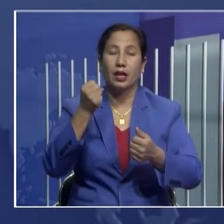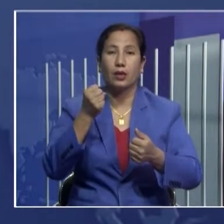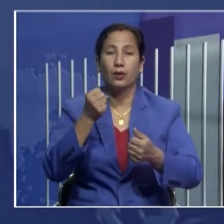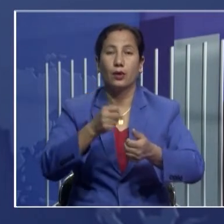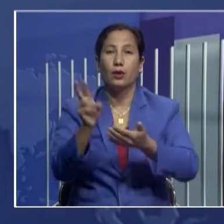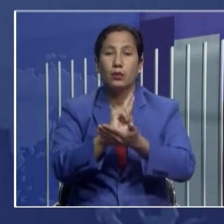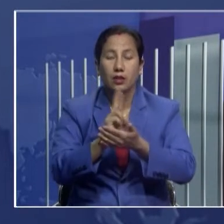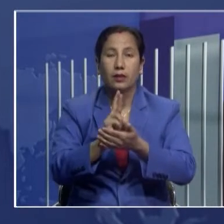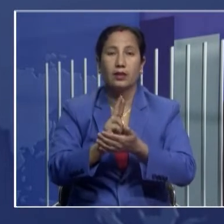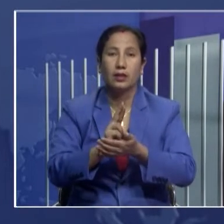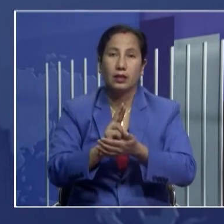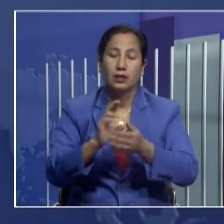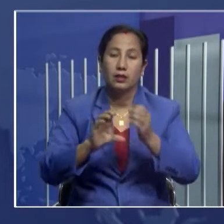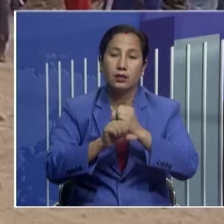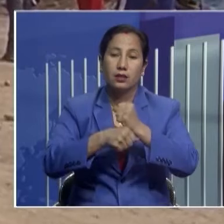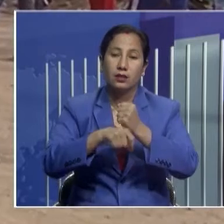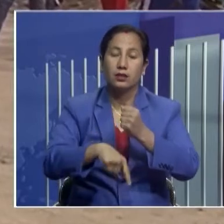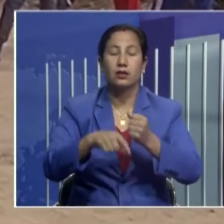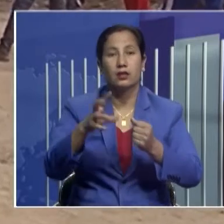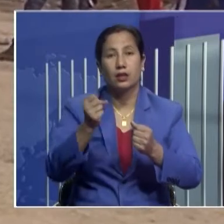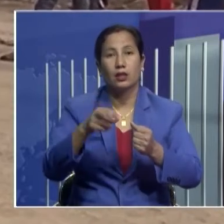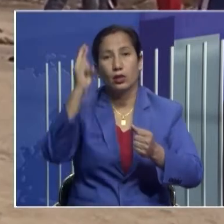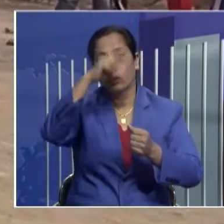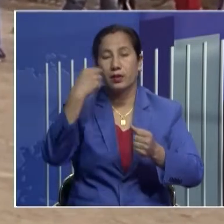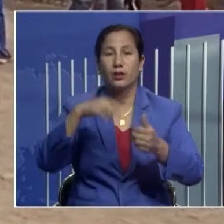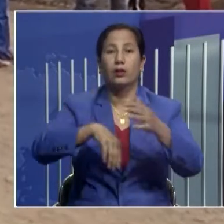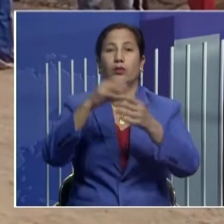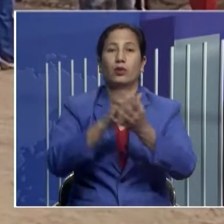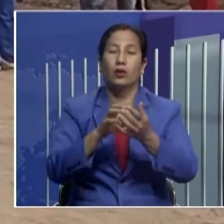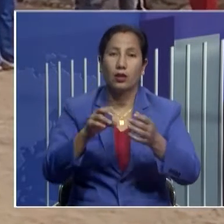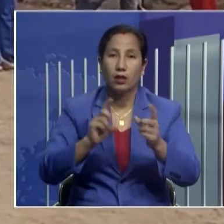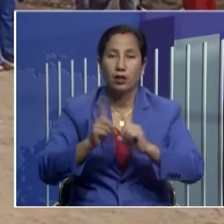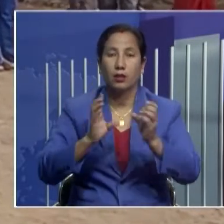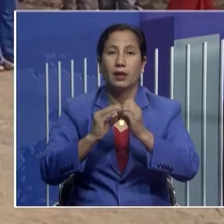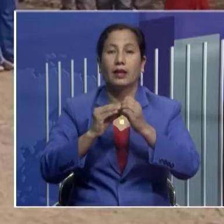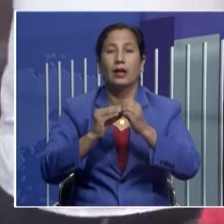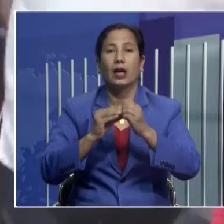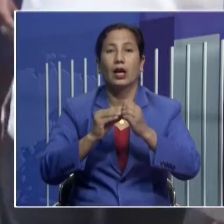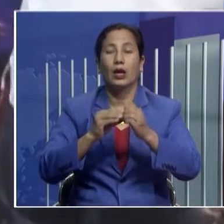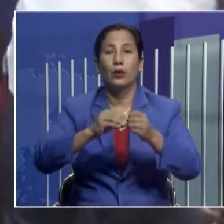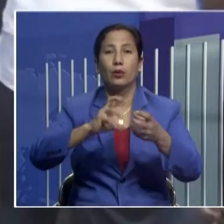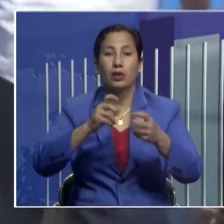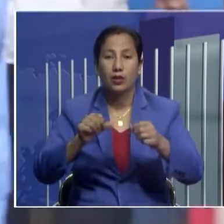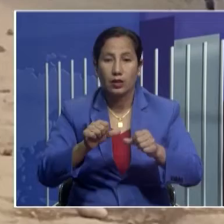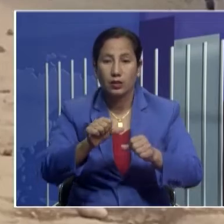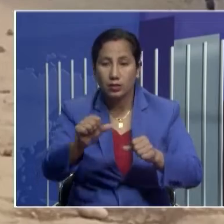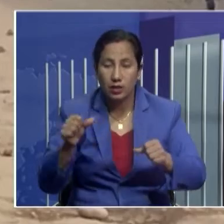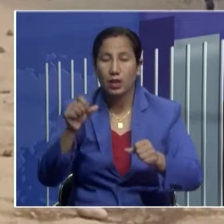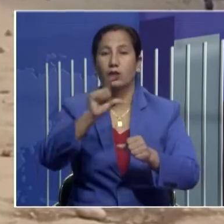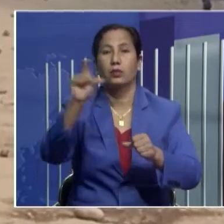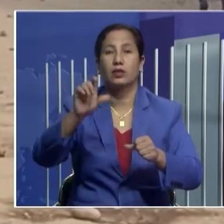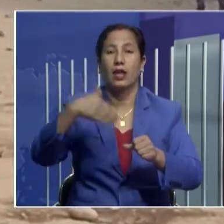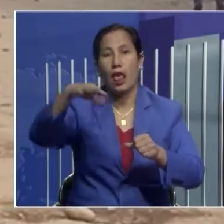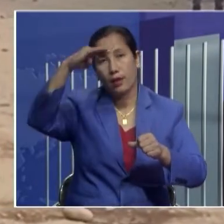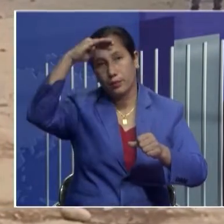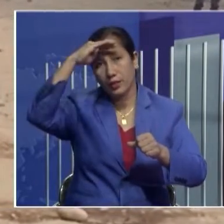निष्कर्ष निकालेको छ। गत असोज 24 गते रूपन्देहीको बुटवल नगरपालिका 17 मोतीपुरमा औद्योगिक क्षेत्रको जग्गाको विषयलाई लिएर